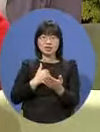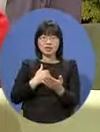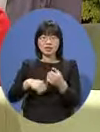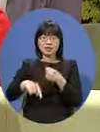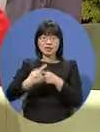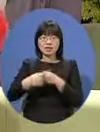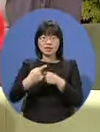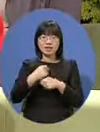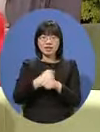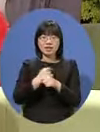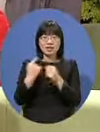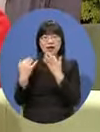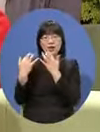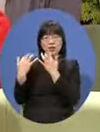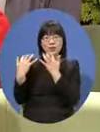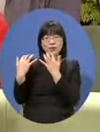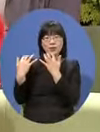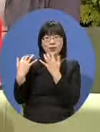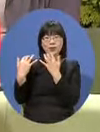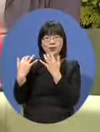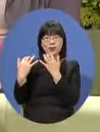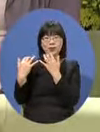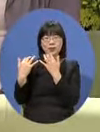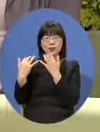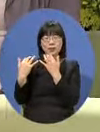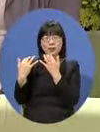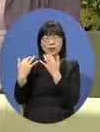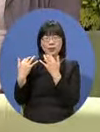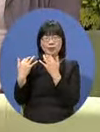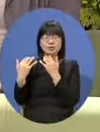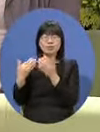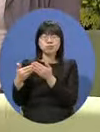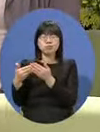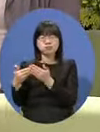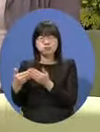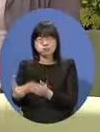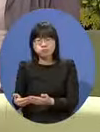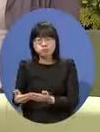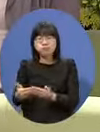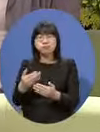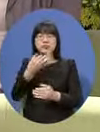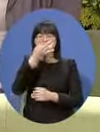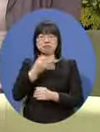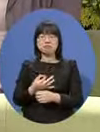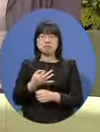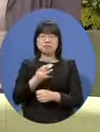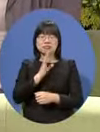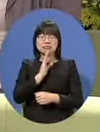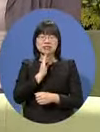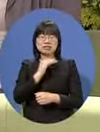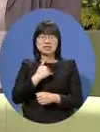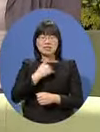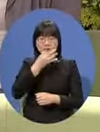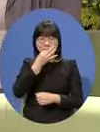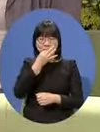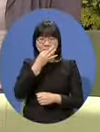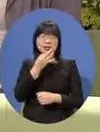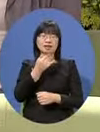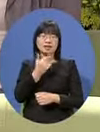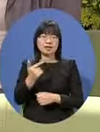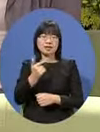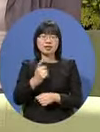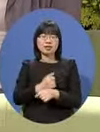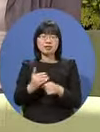애가 이 플룻을 계속 들고 있어야 되는데 그게 너무 힘겨워하더라고요. 그렇죠. 네. 그래서 제가 욕심 좀 앞섰어요.